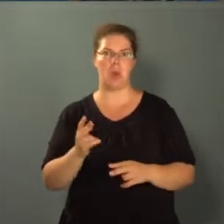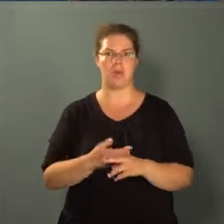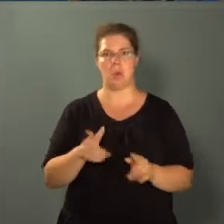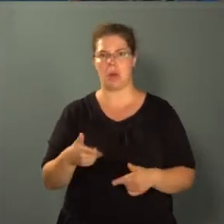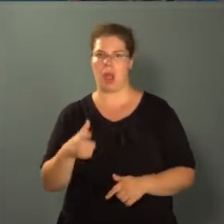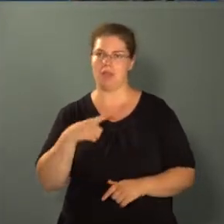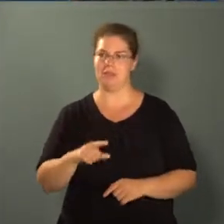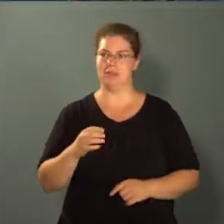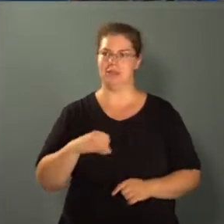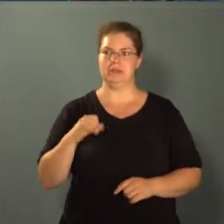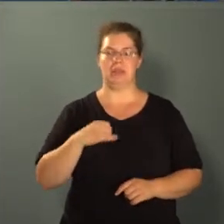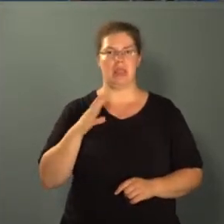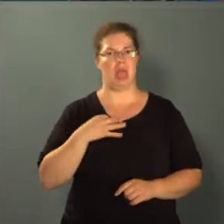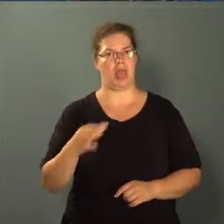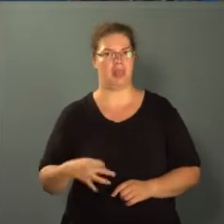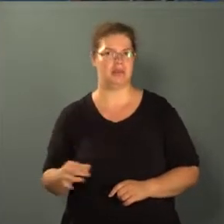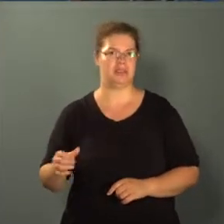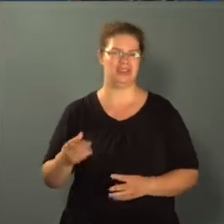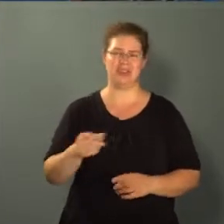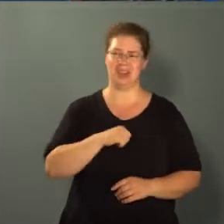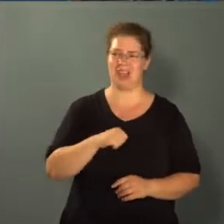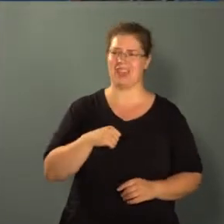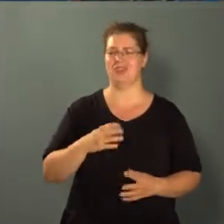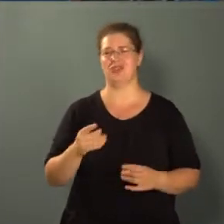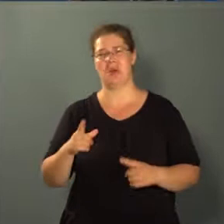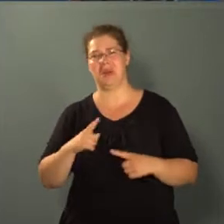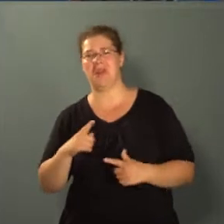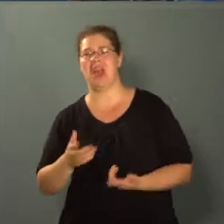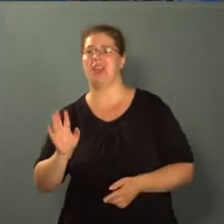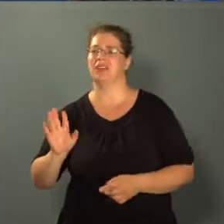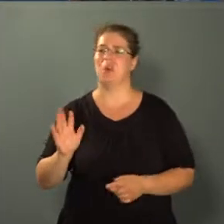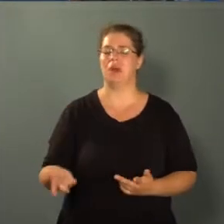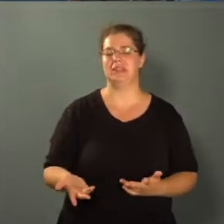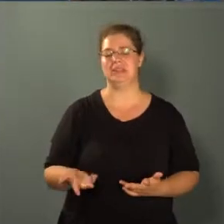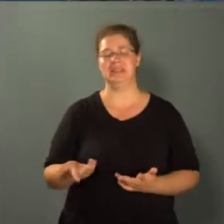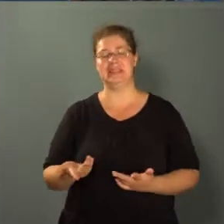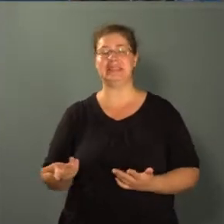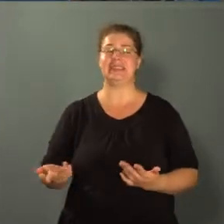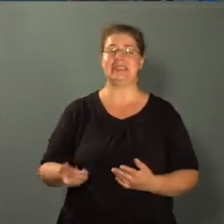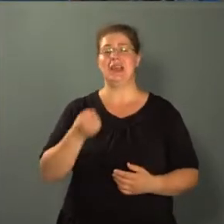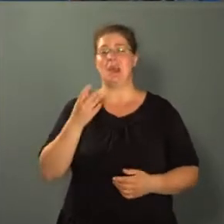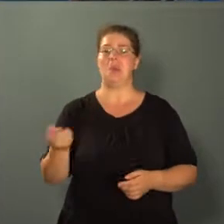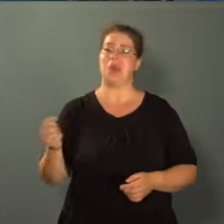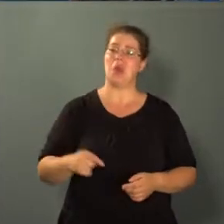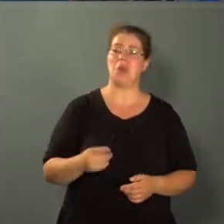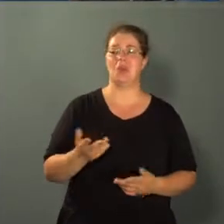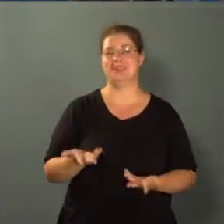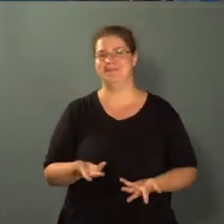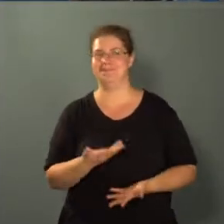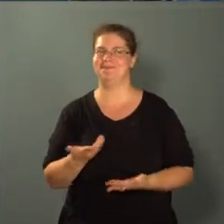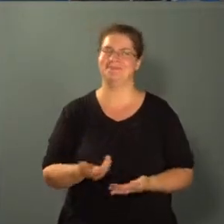szokatlan volt, hogy fiatalasszonyként sokat voltam egyedül, sokat kellett várnom otthon rá, hogy na, mikor jön haza